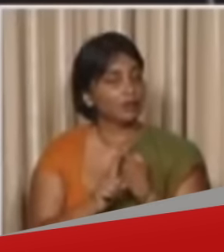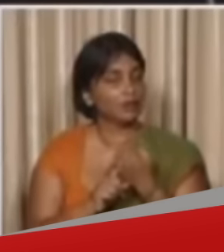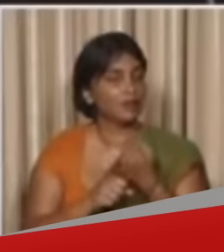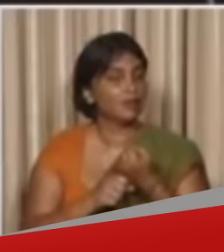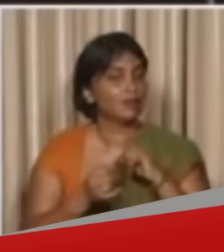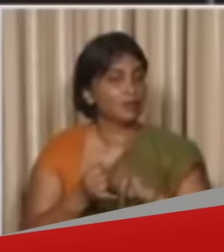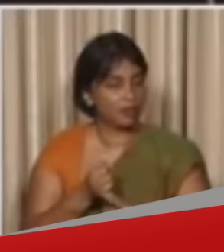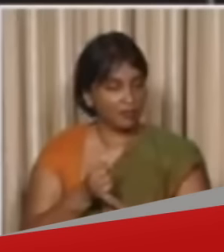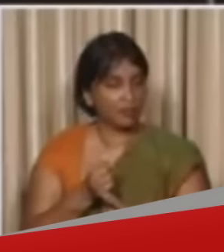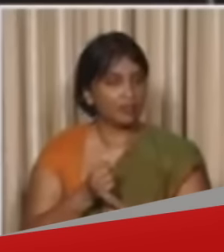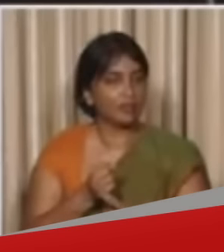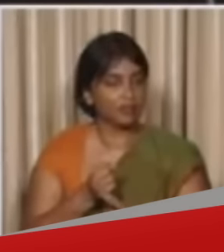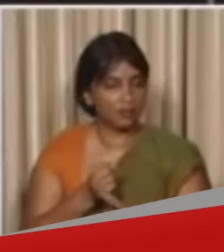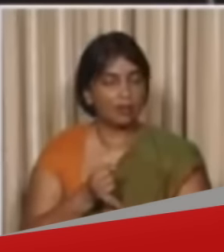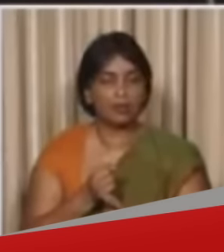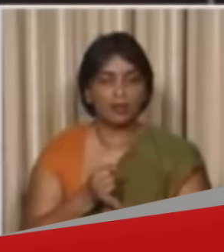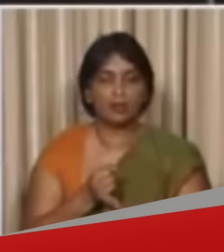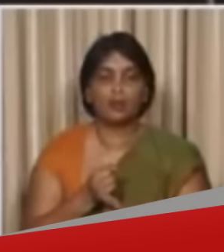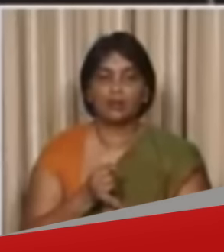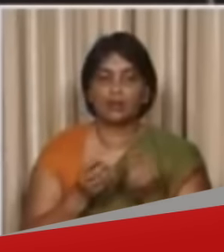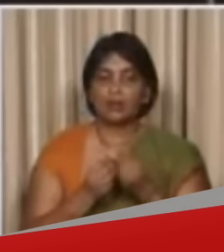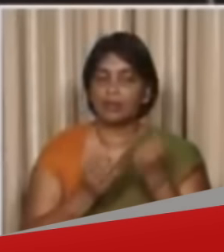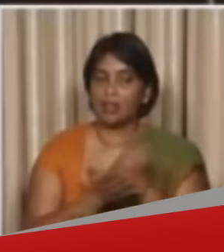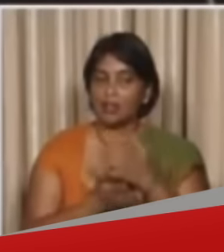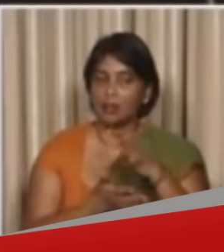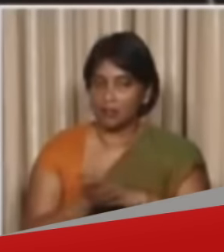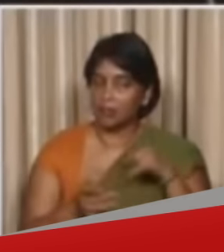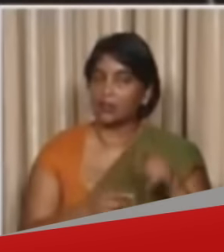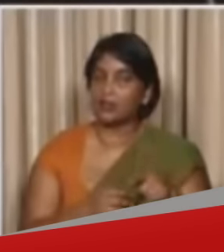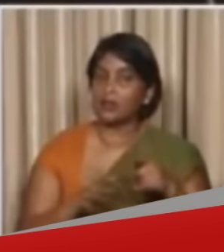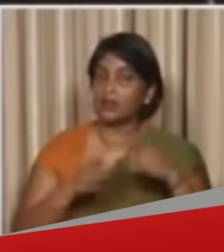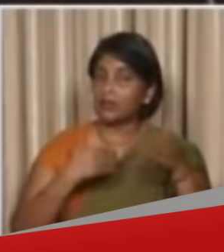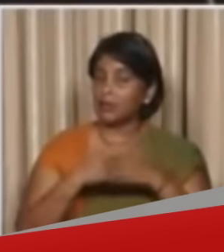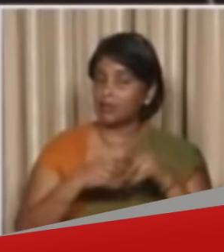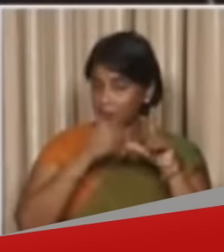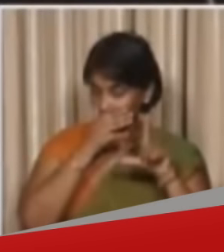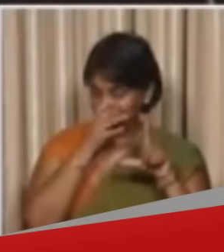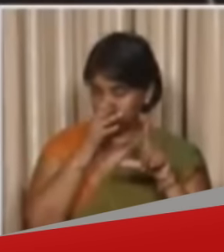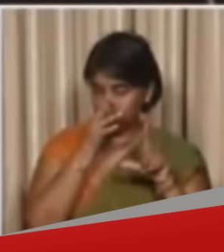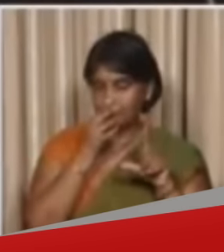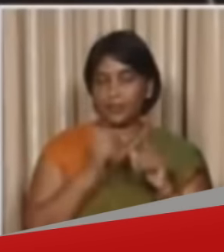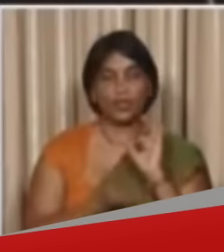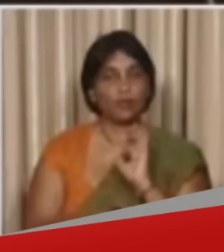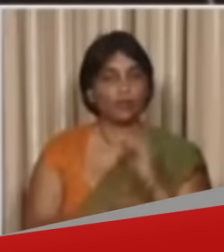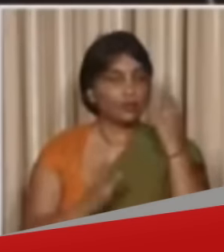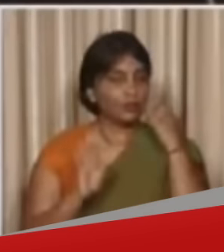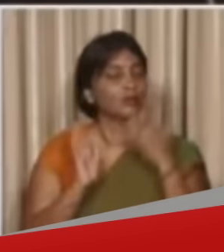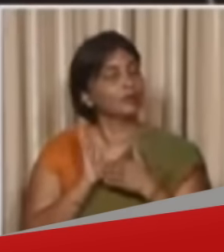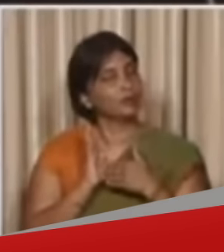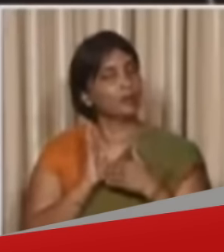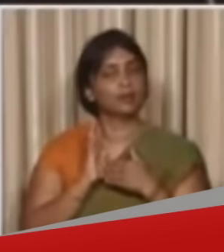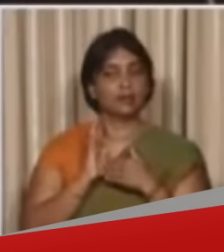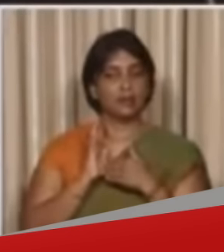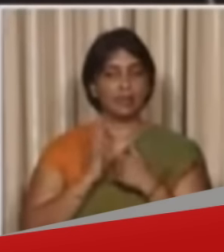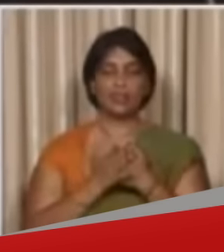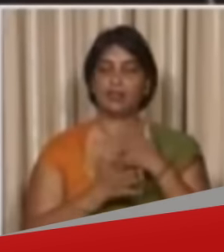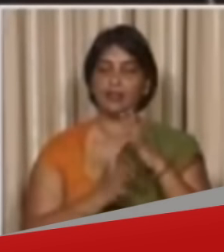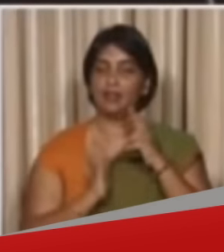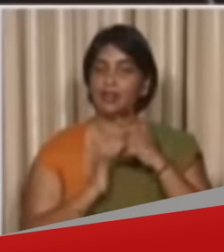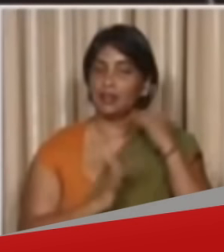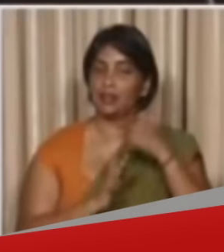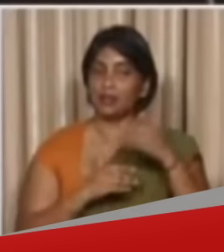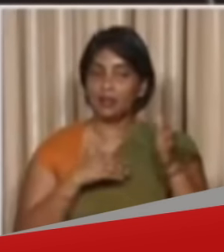නිලධාරි ජස්මිලාගෙන් ලබාගත් ලිපිය ඇමනුම් 7 බුදු පිළිම සිද්ධියට අදාළව ඉන්ටර්පෝල් ලිපිය